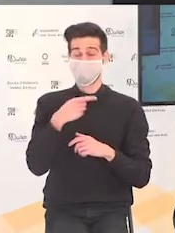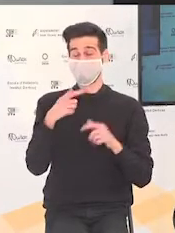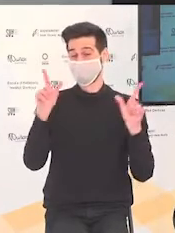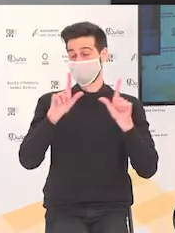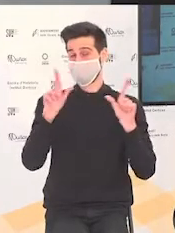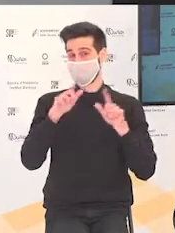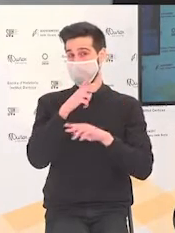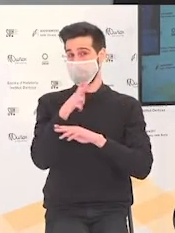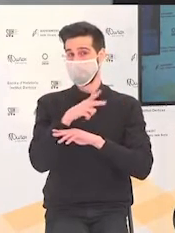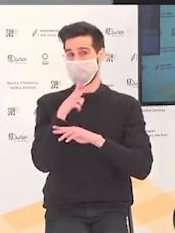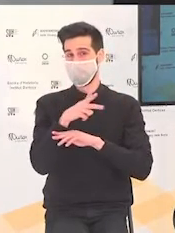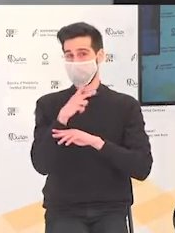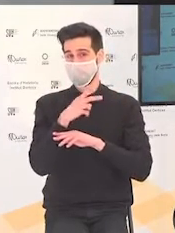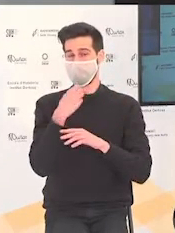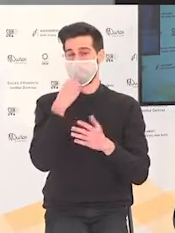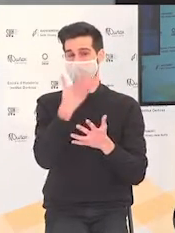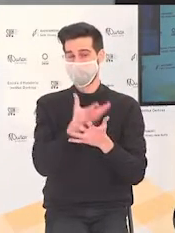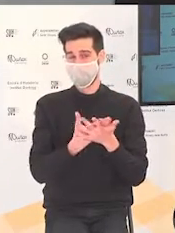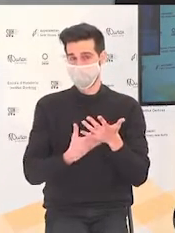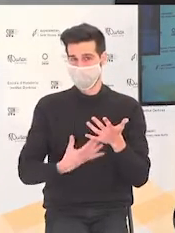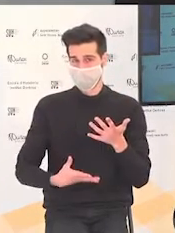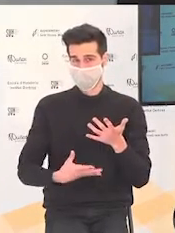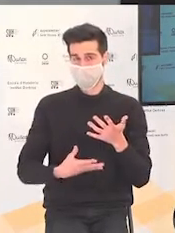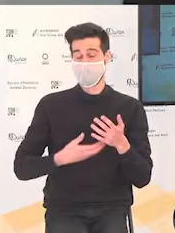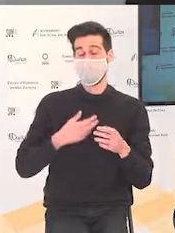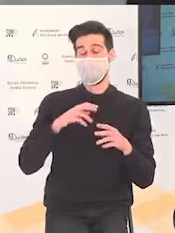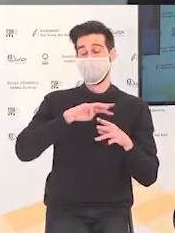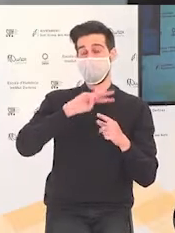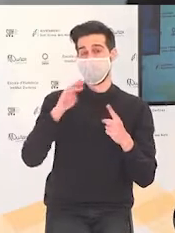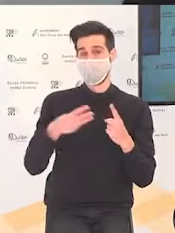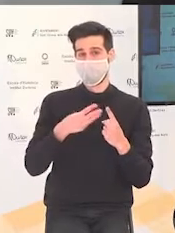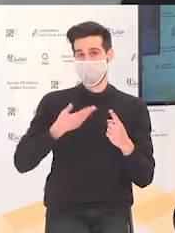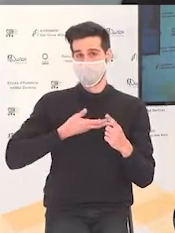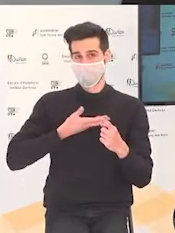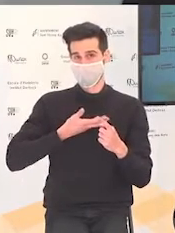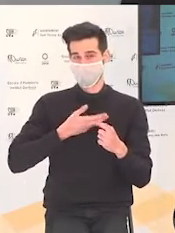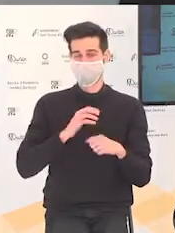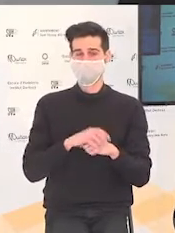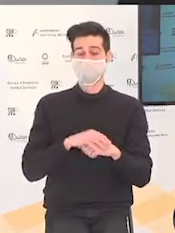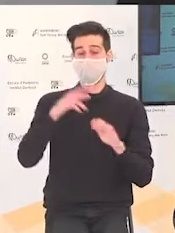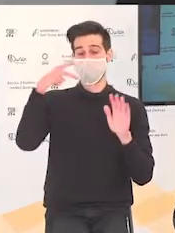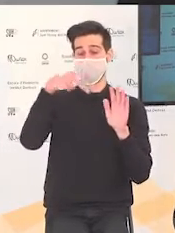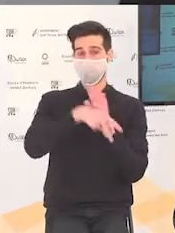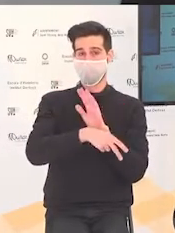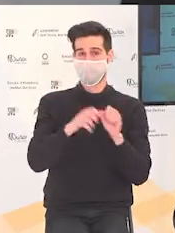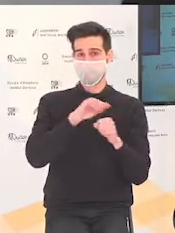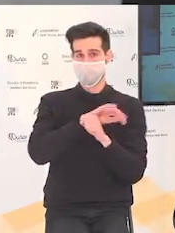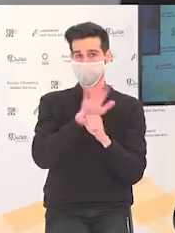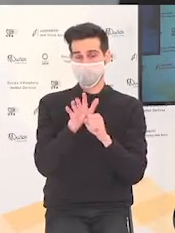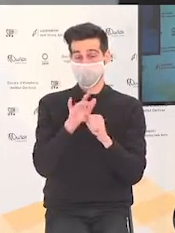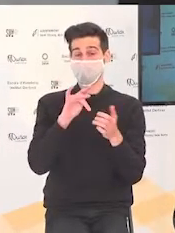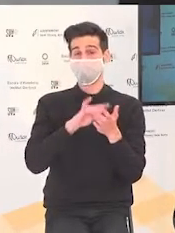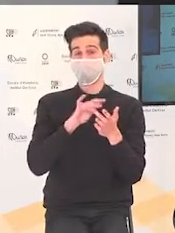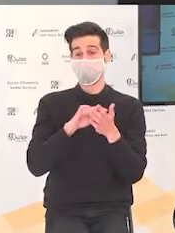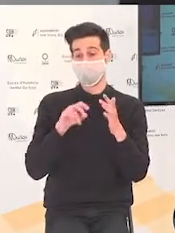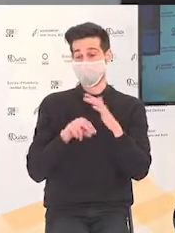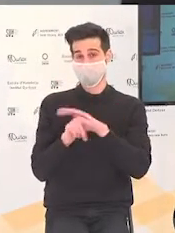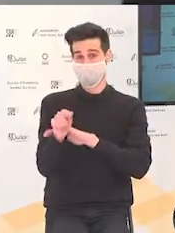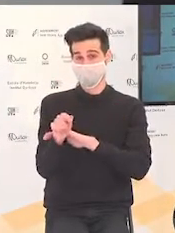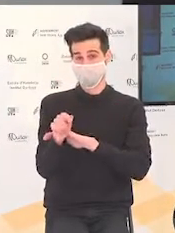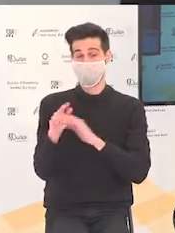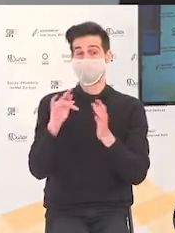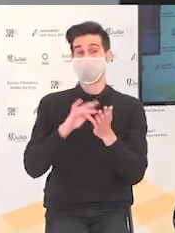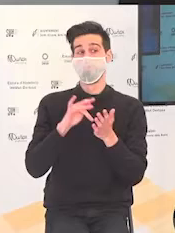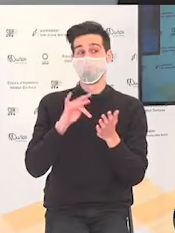de l'Ajuntament d'aquí una hora. D'acord? Normativa Covid. Si heu de sortir, que en principi no es pot